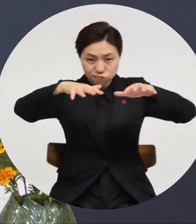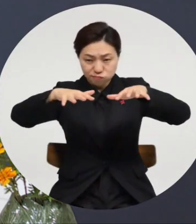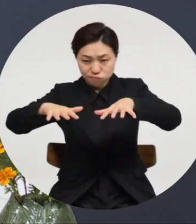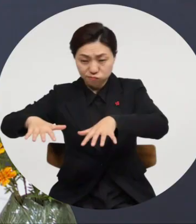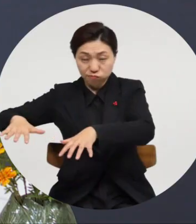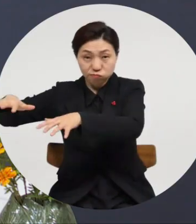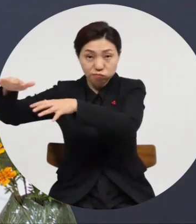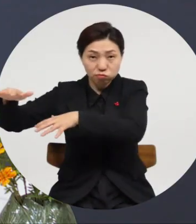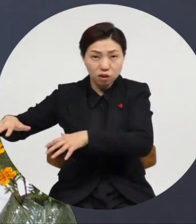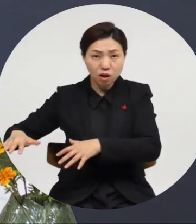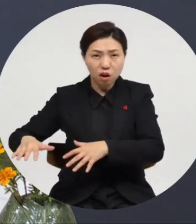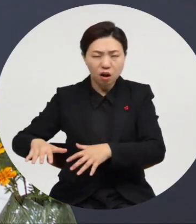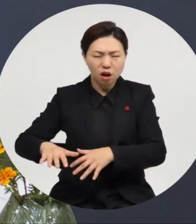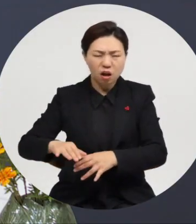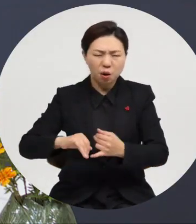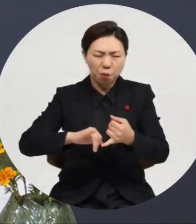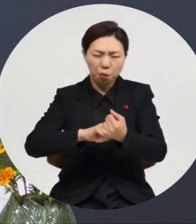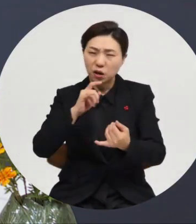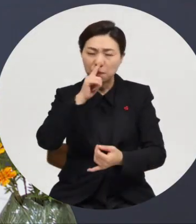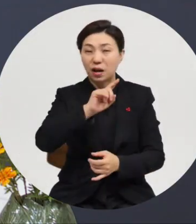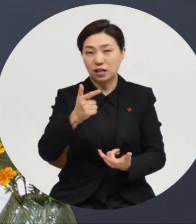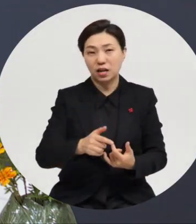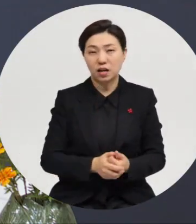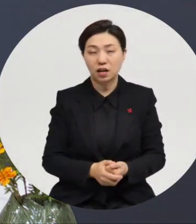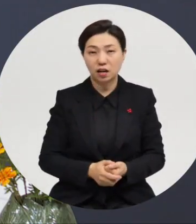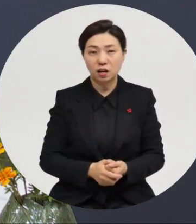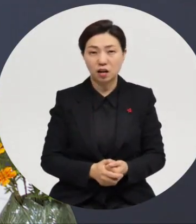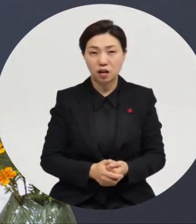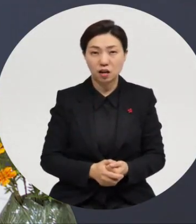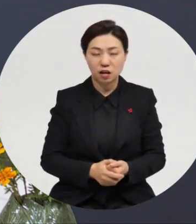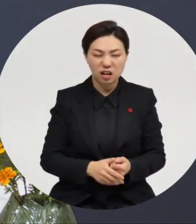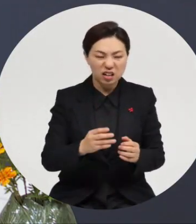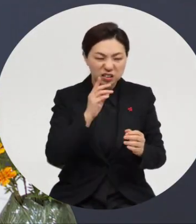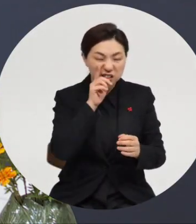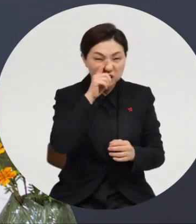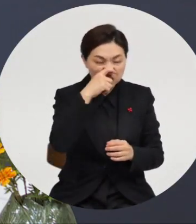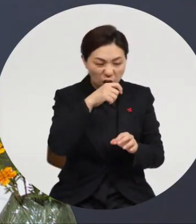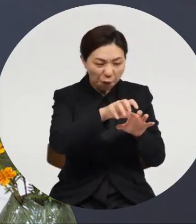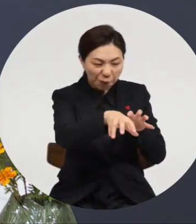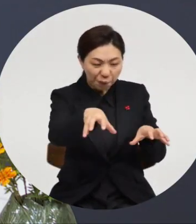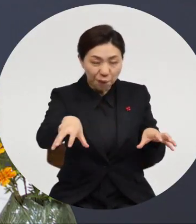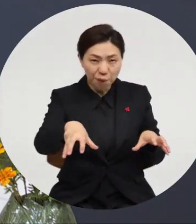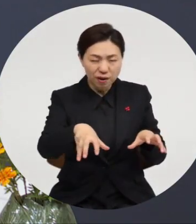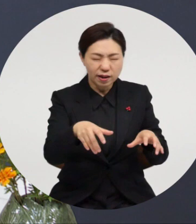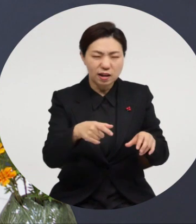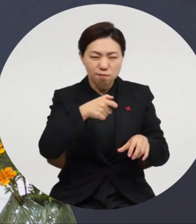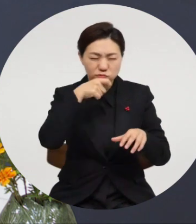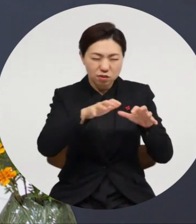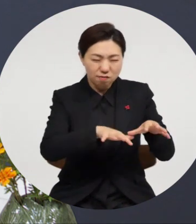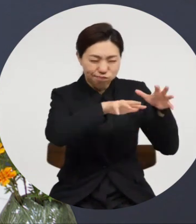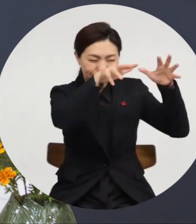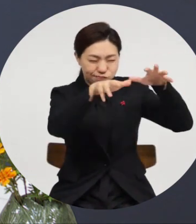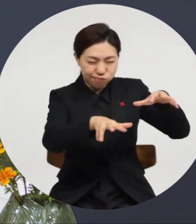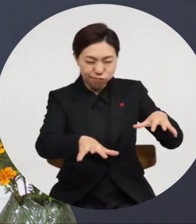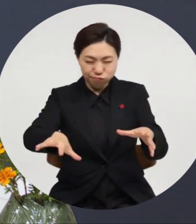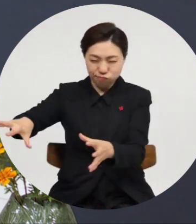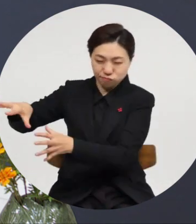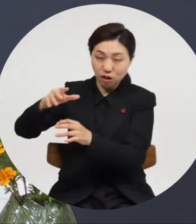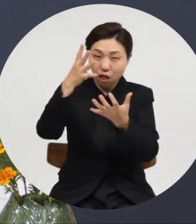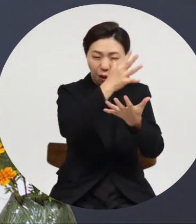홍수가 나주는 건 나쁜 게 아니에요. 그러면 강이나 있는 많은 하천의 쓰레기들이 또 쓸려